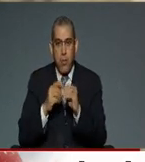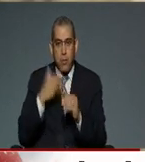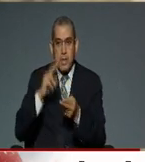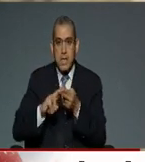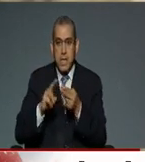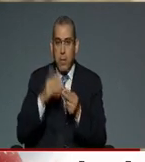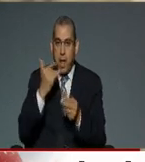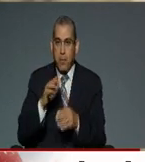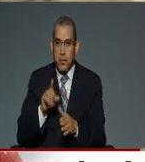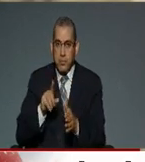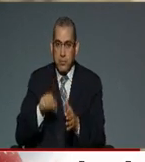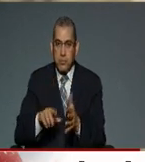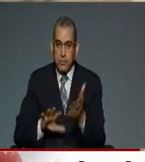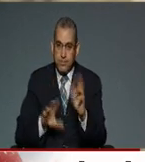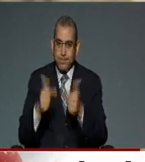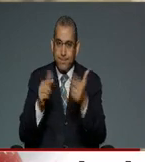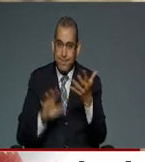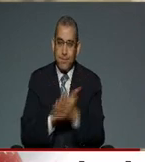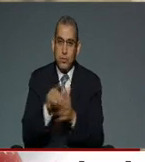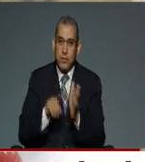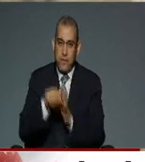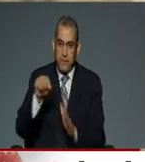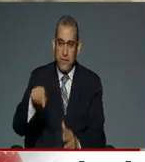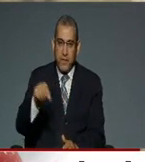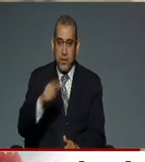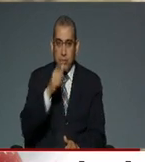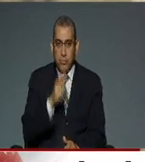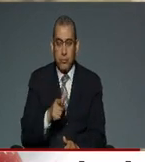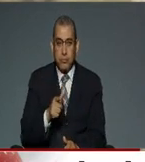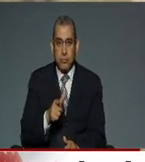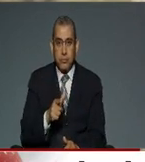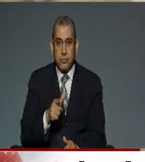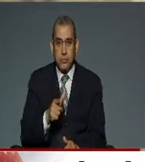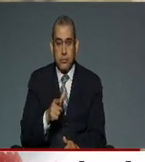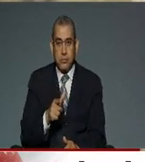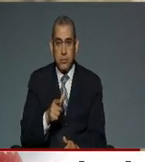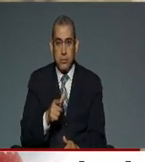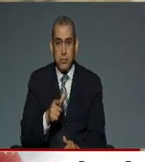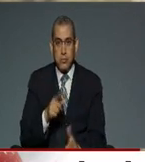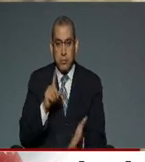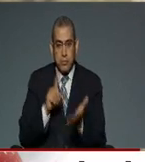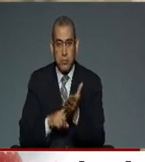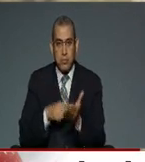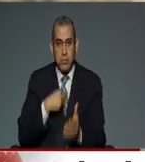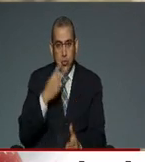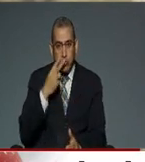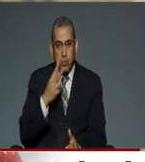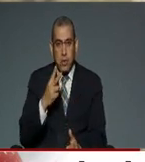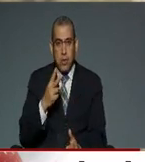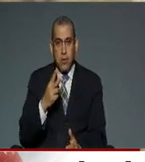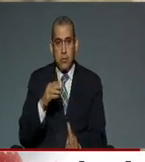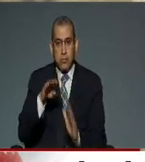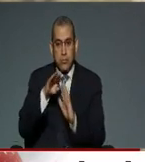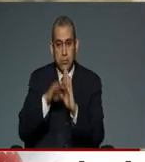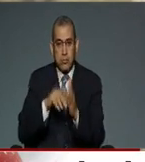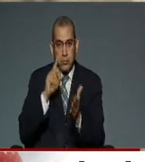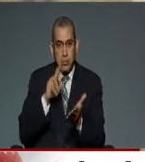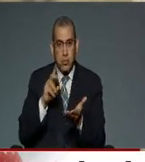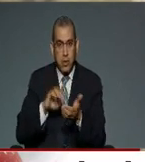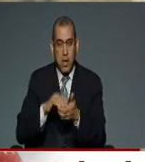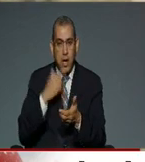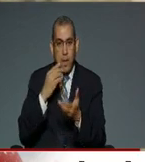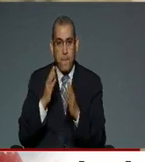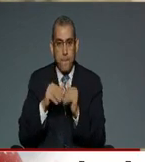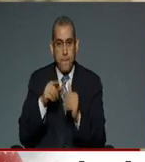إلى العكس منه. ومن ثم فقد تطرقنا كما ذكرت